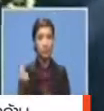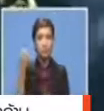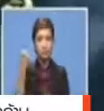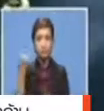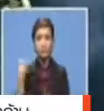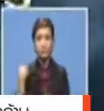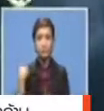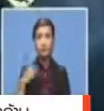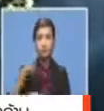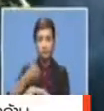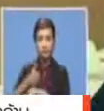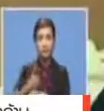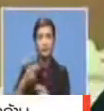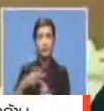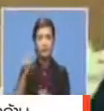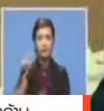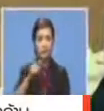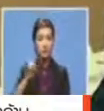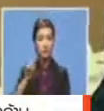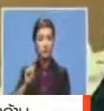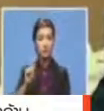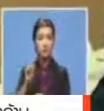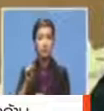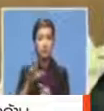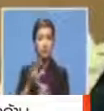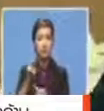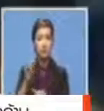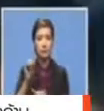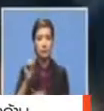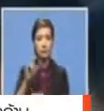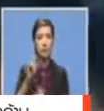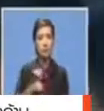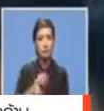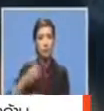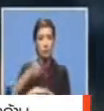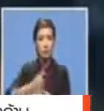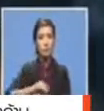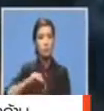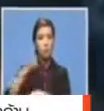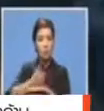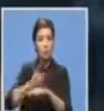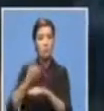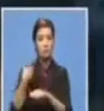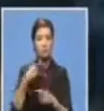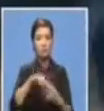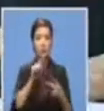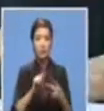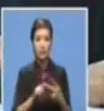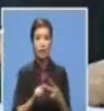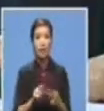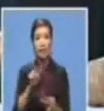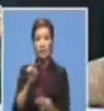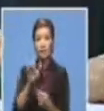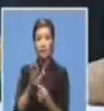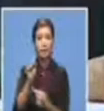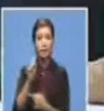องการป้องกันการทุจริตคอร์รัปชันนะครับแล้วก็การปราบปรามคอร์รัปชันแม้พูดถึงเรื่องการถอดถอนบุคคลทางการเมืองหรือว่าข้าราช